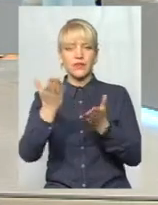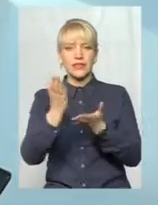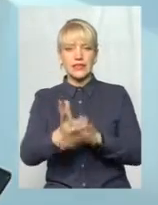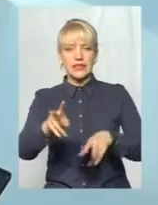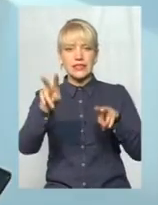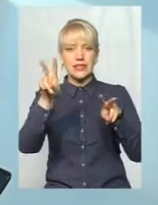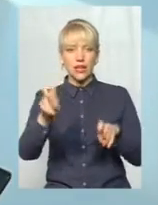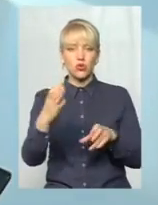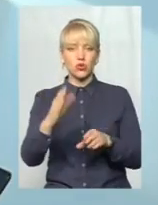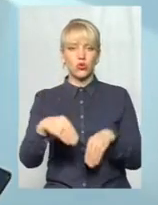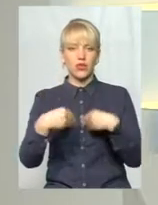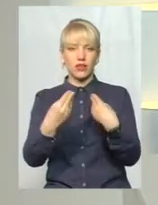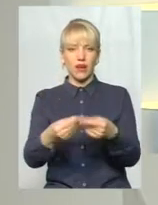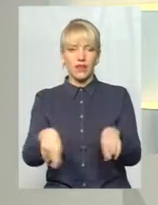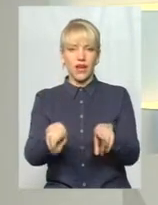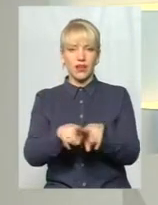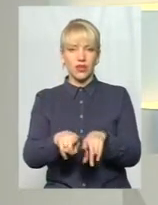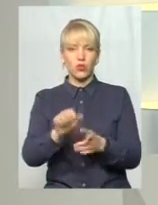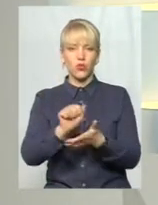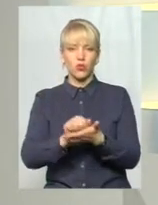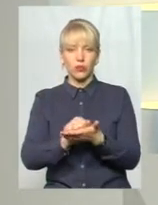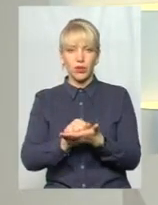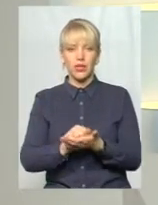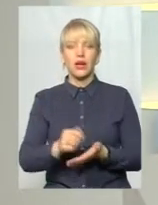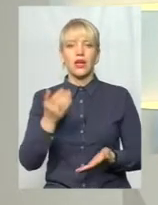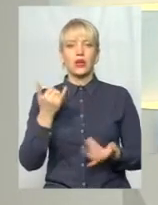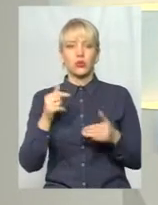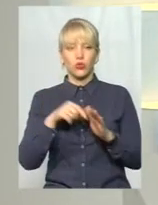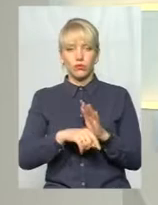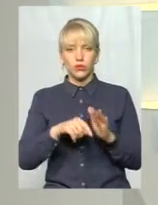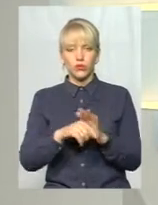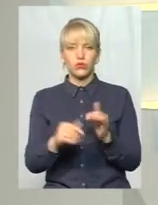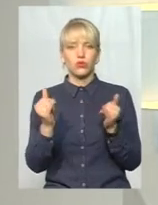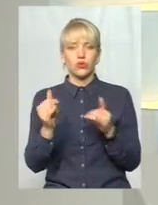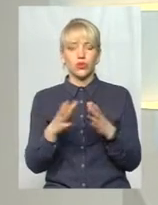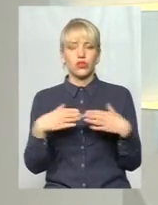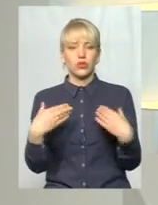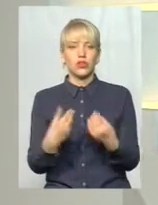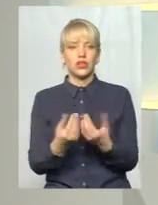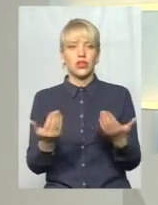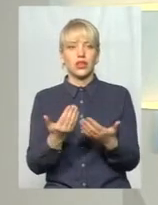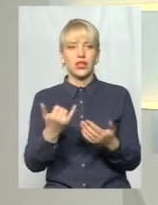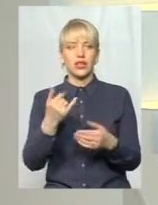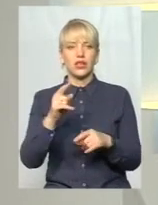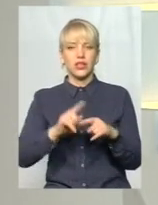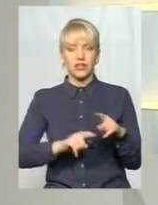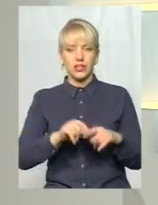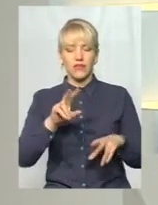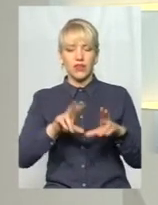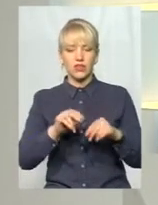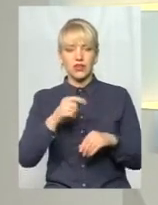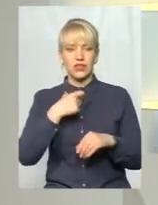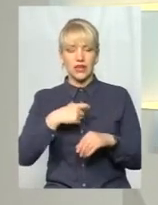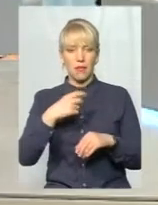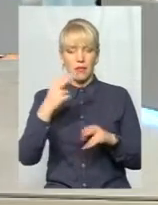відповідні документи для цього. Тобто сьогодні родини, яких їхні рідні вважаються безвісти зниклими,